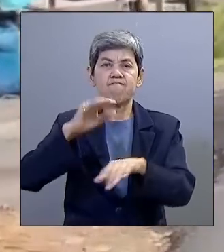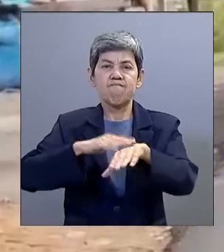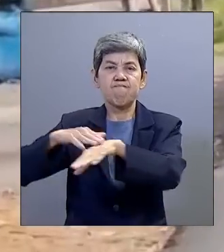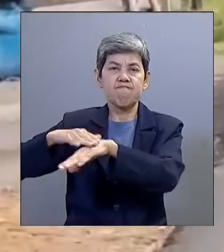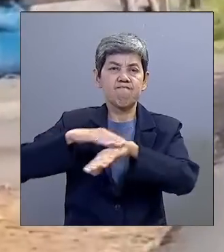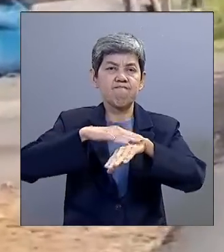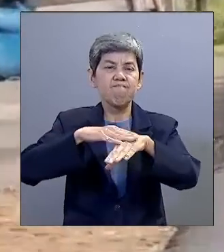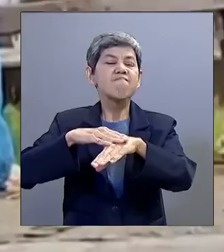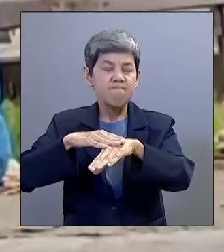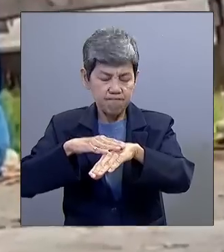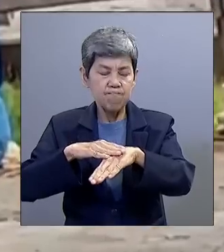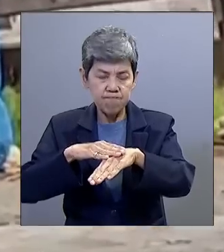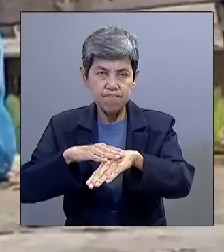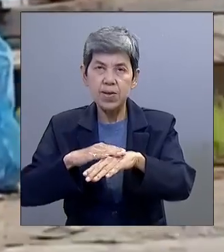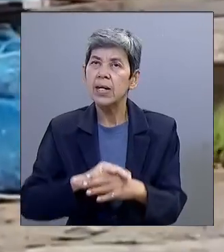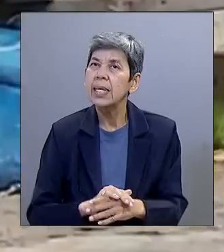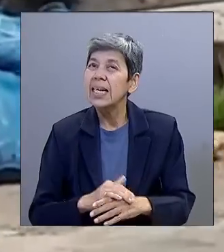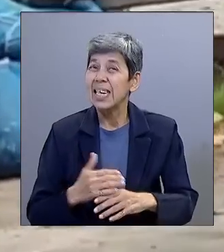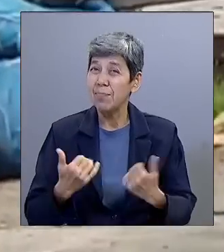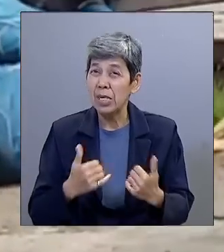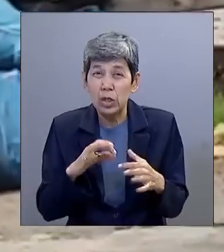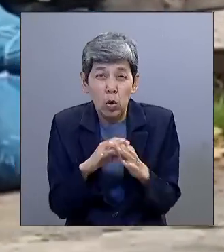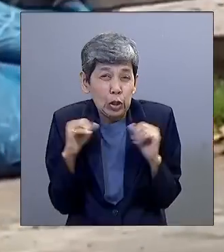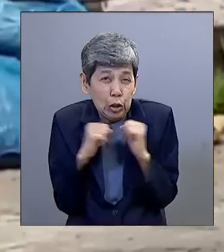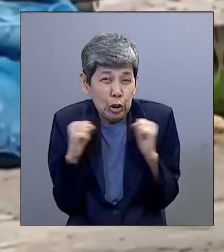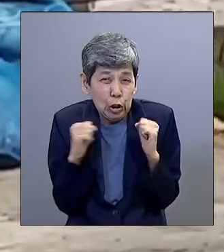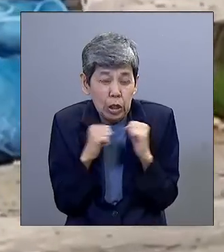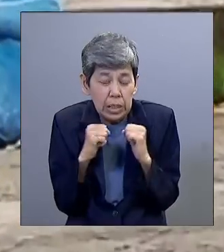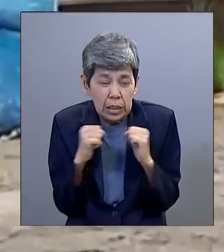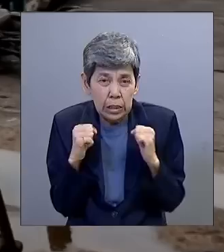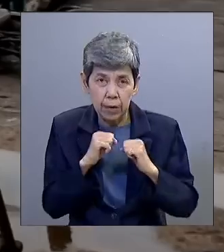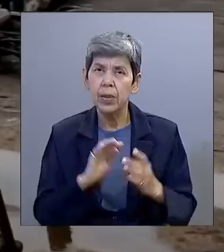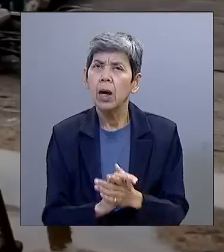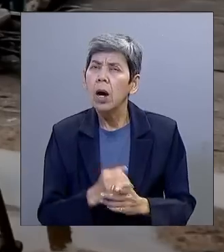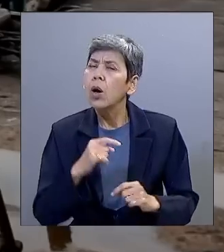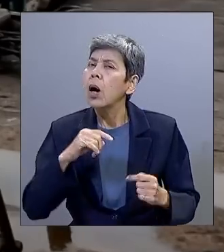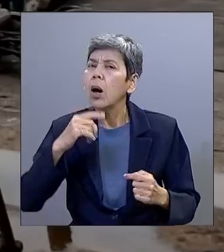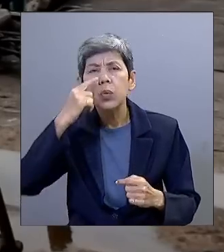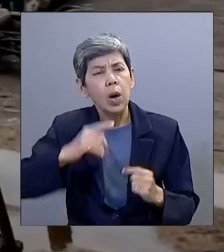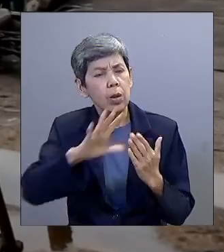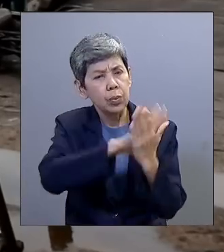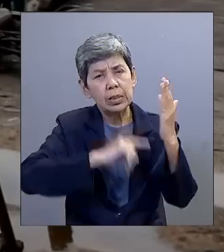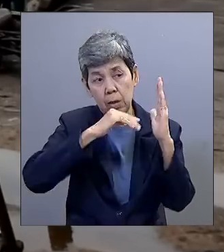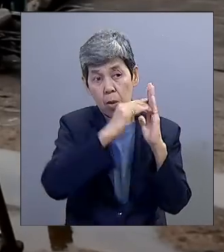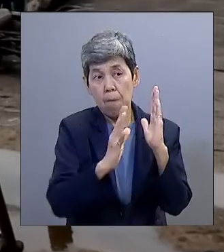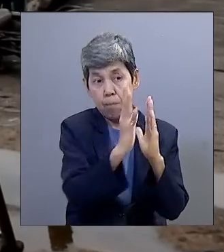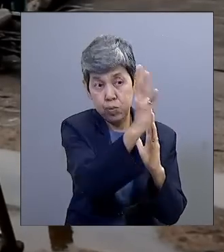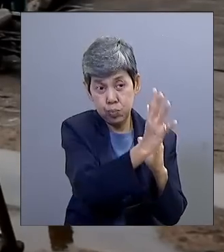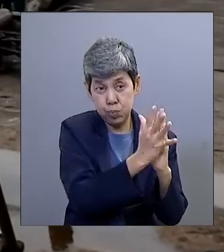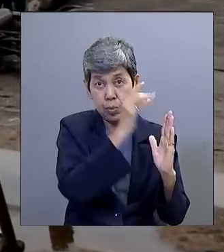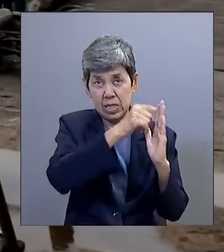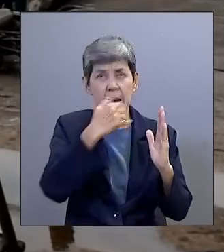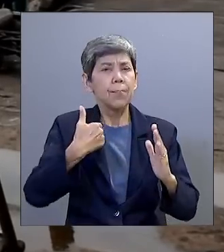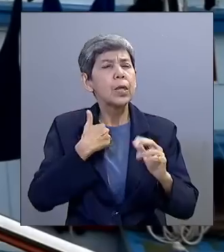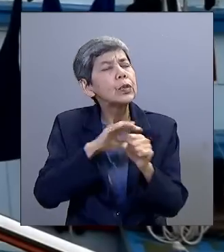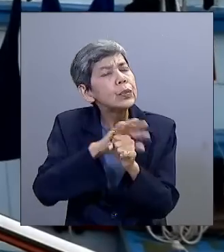องอิทธิพลจากความกดอากาศสูงหรือว่ามวลอากาศเย็นกำลังแรงที่ยังคงพัดปกคลุมประเทศไทยตอนบนถึงแม้จะมีก